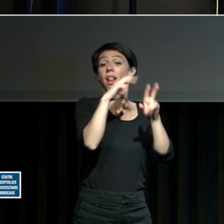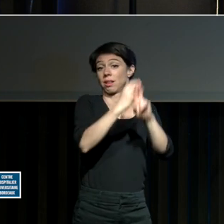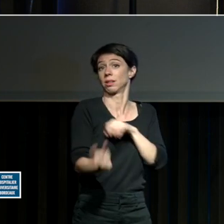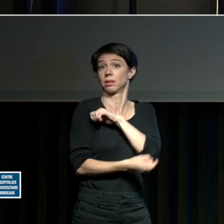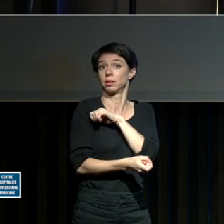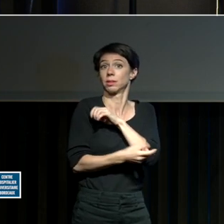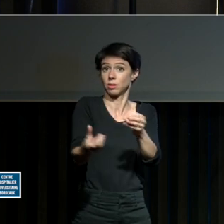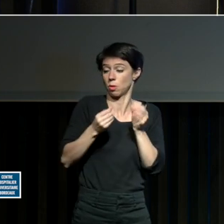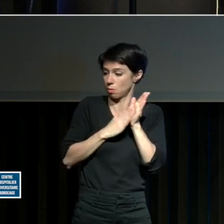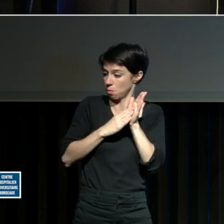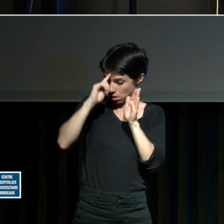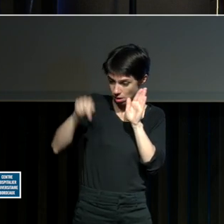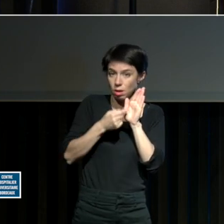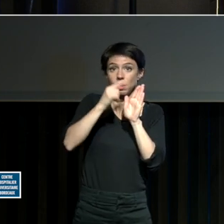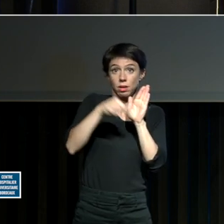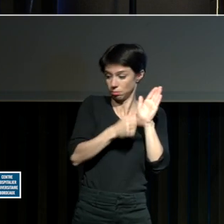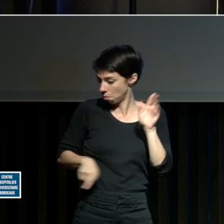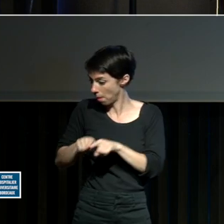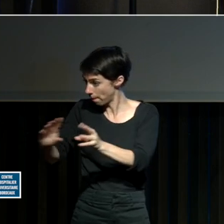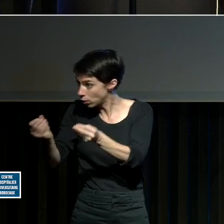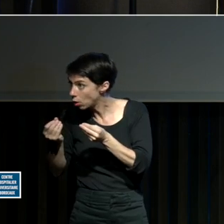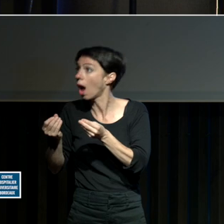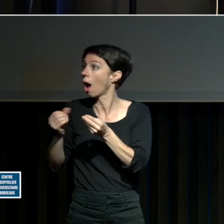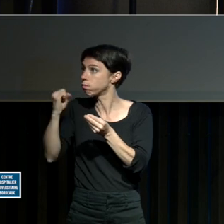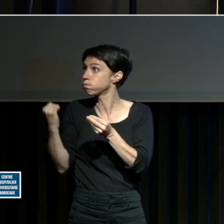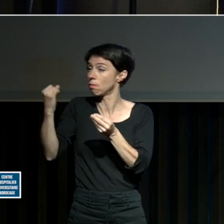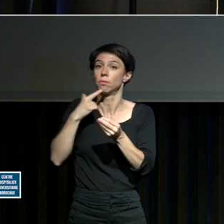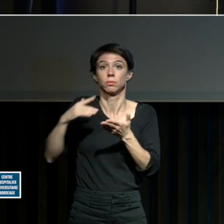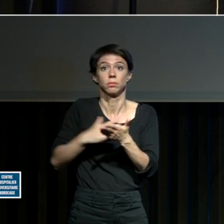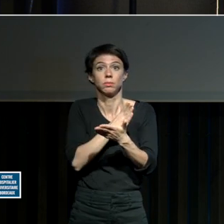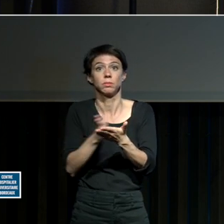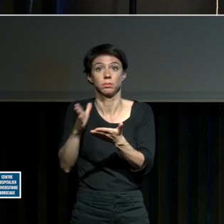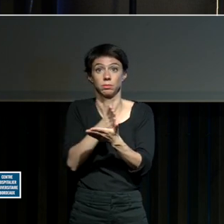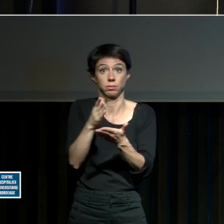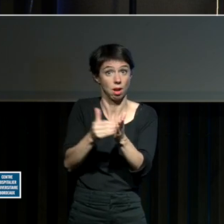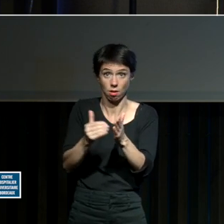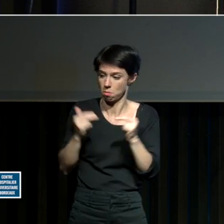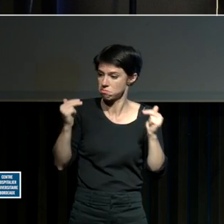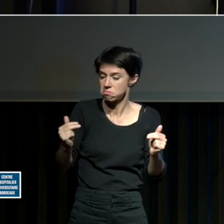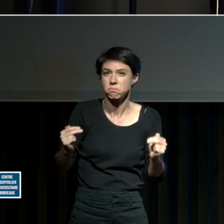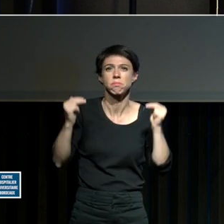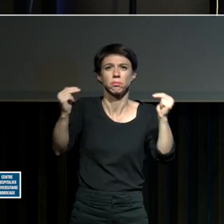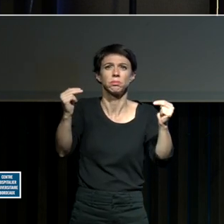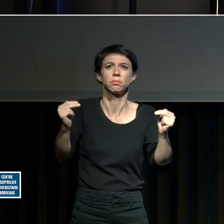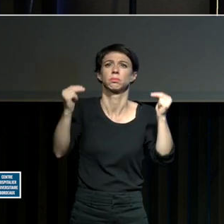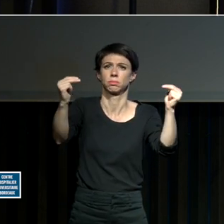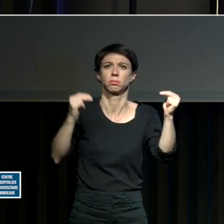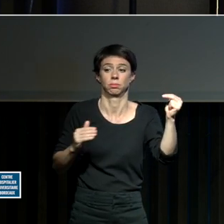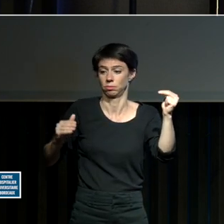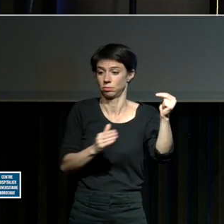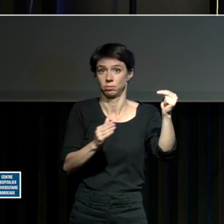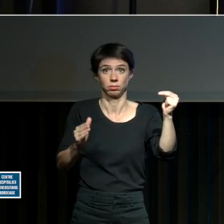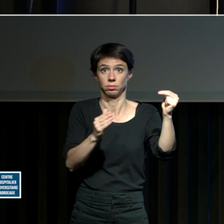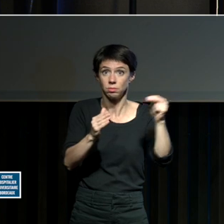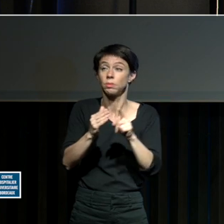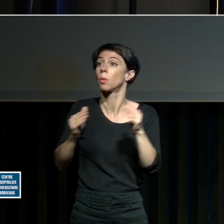de la récompense qui vont permettre aux joueurs de progresser finalement tout au long du jeu avec une construction qui incite à enchaîner